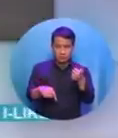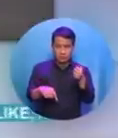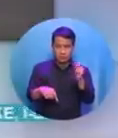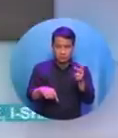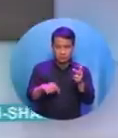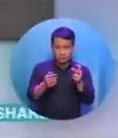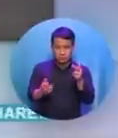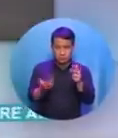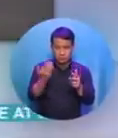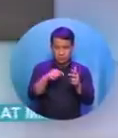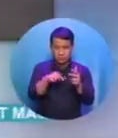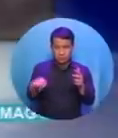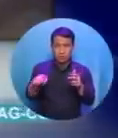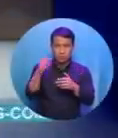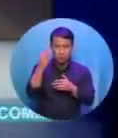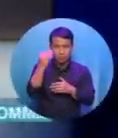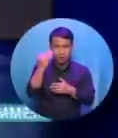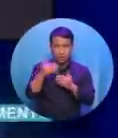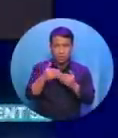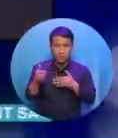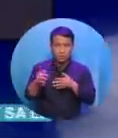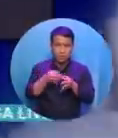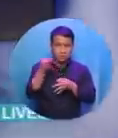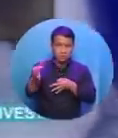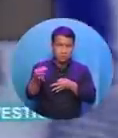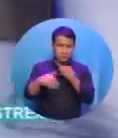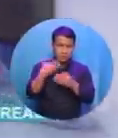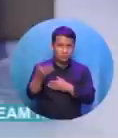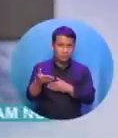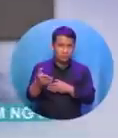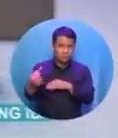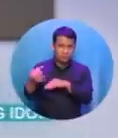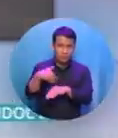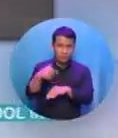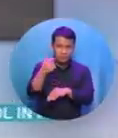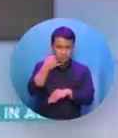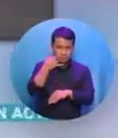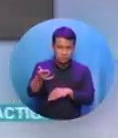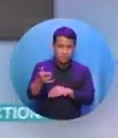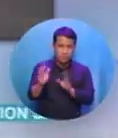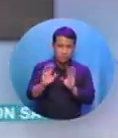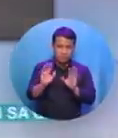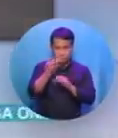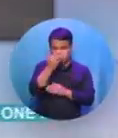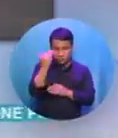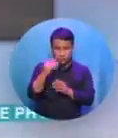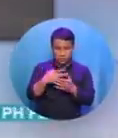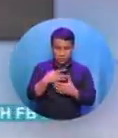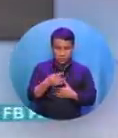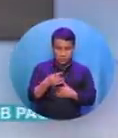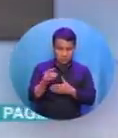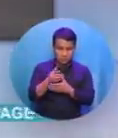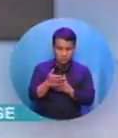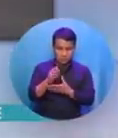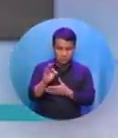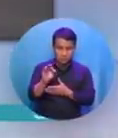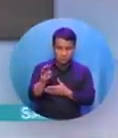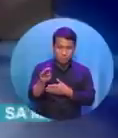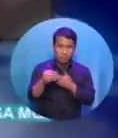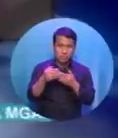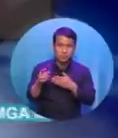ng umaga. Dahil malay ninyo, kayo na ang sunod na tatawagan ni Idol. Huwag din kalilimutang i-like at i-share ang Facebook